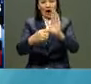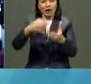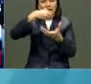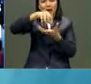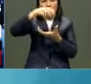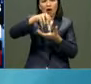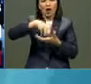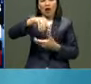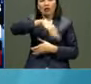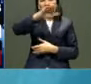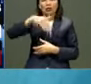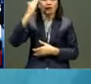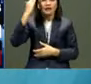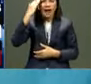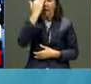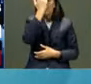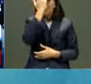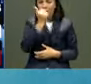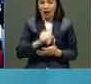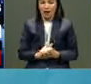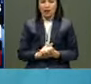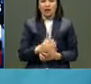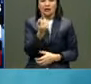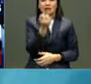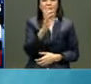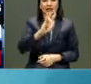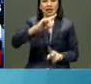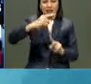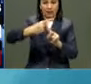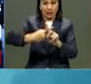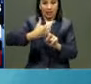วันอย่างน้อยขึ้นไปนำเคสนี้ขึ้นมาเพื่อนำเรียนนะครับว่า17พฤษภาคมบังเอิญว่าเป็นวันที่เราเพิ่งจะบอกว่าให้มีการใช้อัดฟอร์มไทยชนะแล้วก็ก็ร้านค้าต่างๆที่พึ่งจะเข้าร่วมกันก็ยังไม่เยอะนะครับในรักสองร้านนี้ก็เข้าใจว่ายังไม่ได้เข้าในระบบของตรงนี้และคนที่ไปใช้บริการก็จะไม่มีการสแกนคิวอาร์โค้ดถ้ามีการใช้ระบบไทยชนะขึ้นมาง่ายขึ้นแบบนี้ครับไม่ต้องเป็นเห็นอะไรต้องทำอะไรมากมายกว่านี้เลยระบบจะบอกมาได้อย่างเที่ยงทันทีทันใดแล้วก็จะจะทำให้เราเห็นภาพแล้ววันนี้ผม